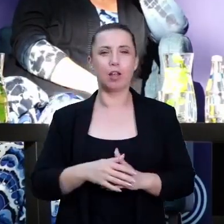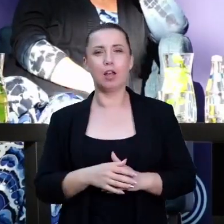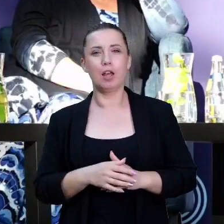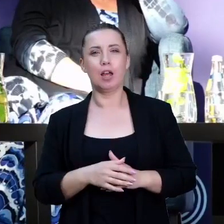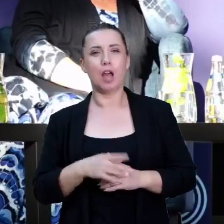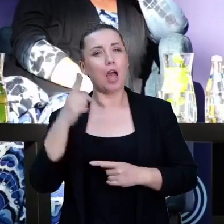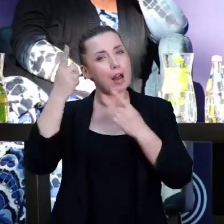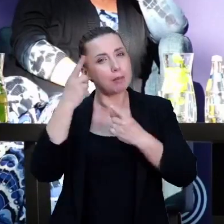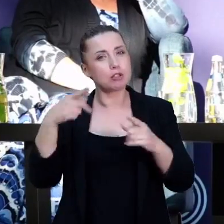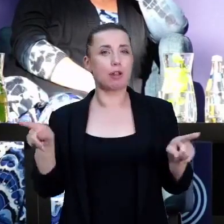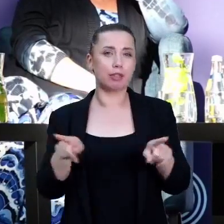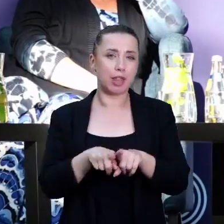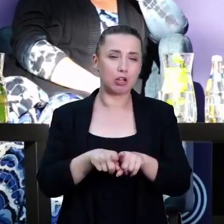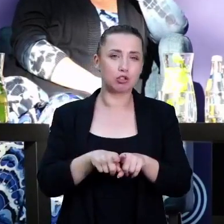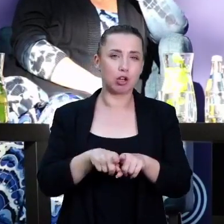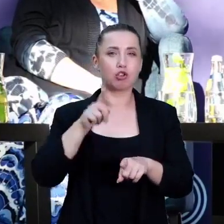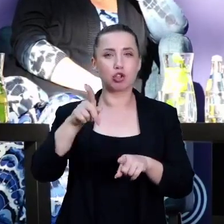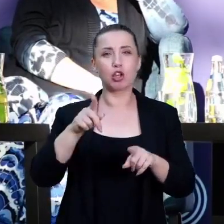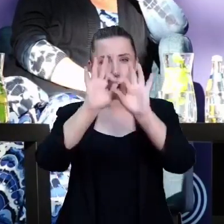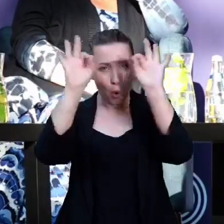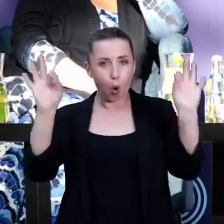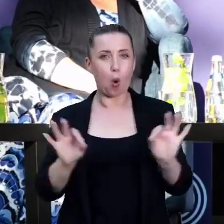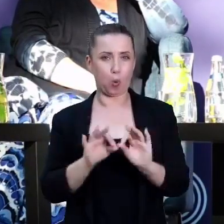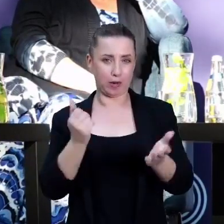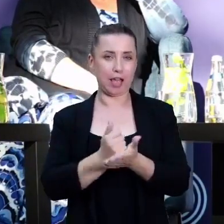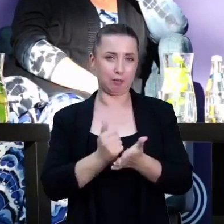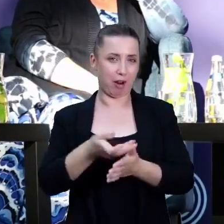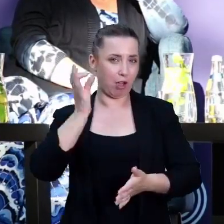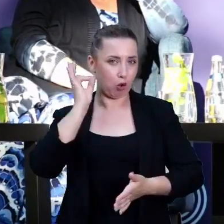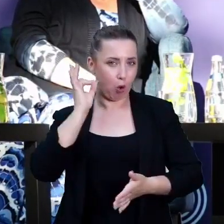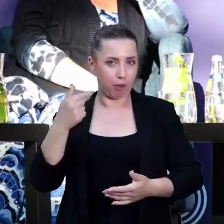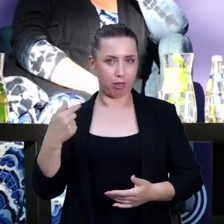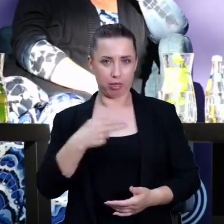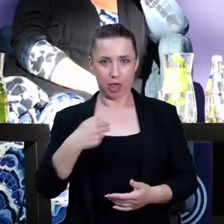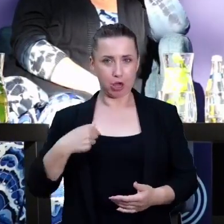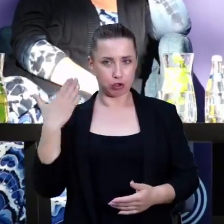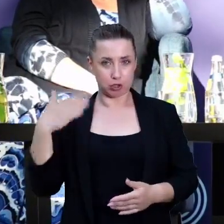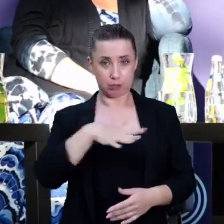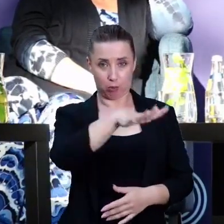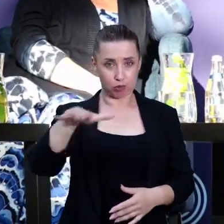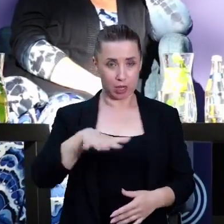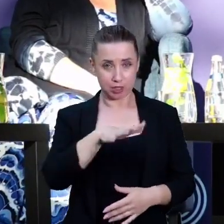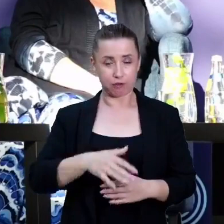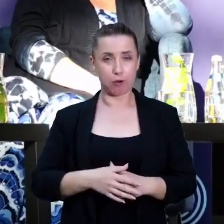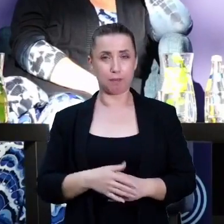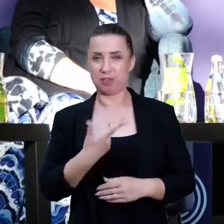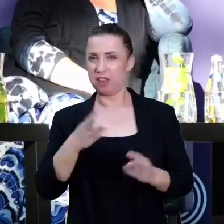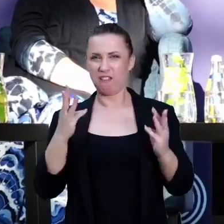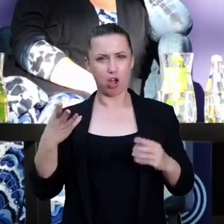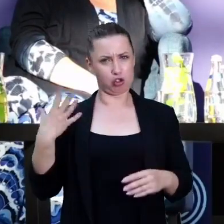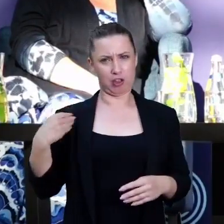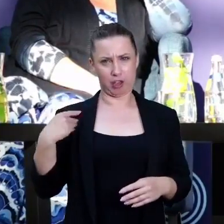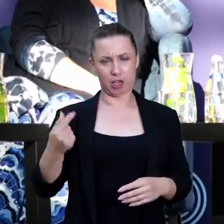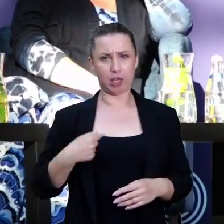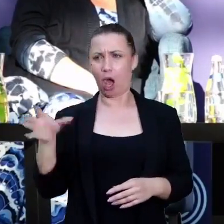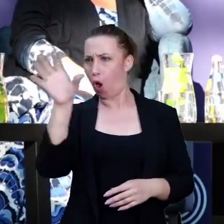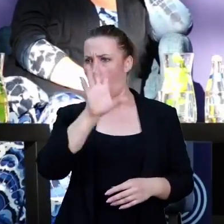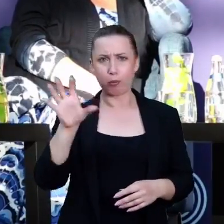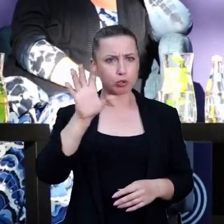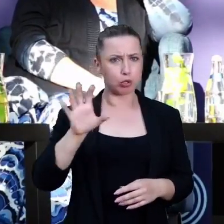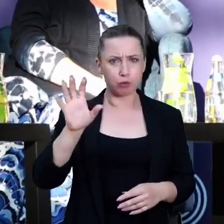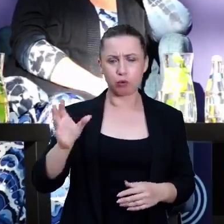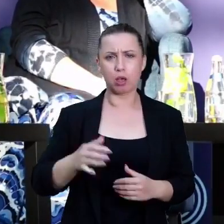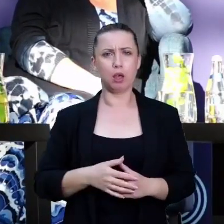Natomiast myślę, że to jest sprawa w ogóle kobiet w naszym społeczeństwie, niezależnie od wieku, bo ja obserwuję właśnie coś takiego